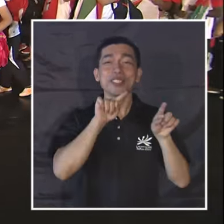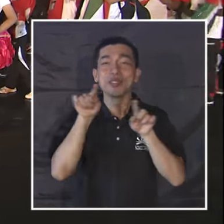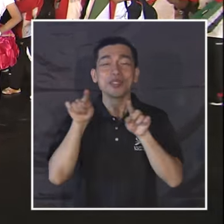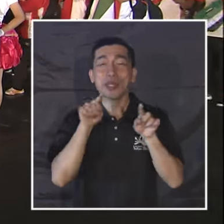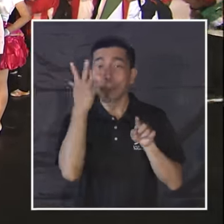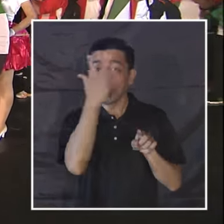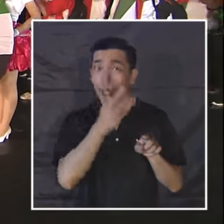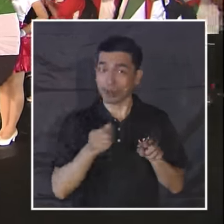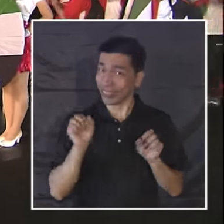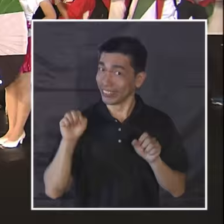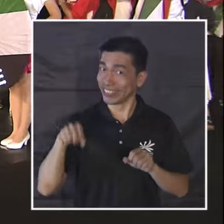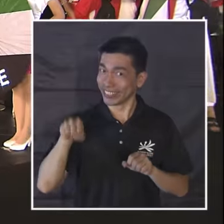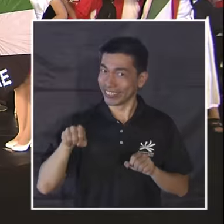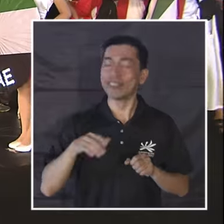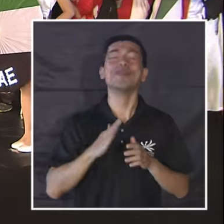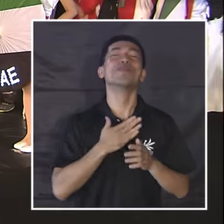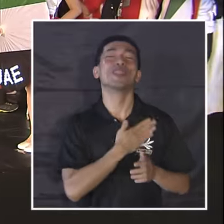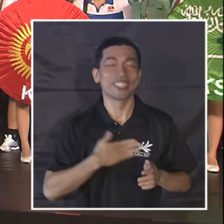呢？